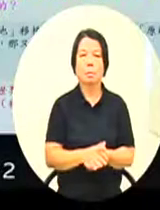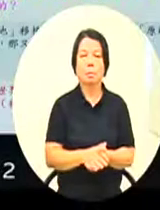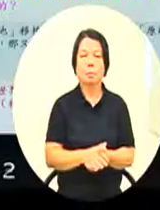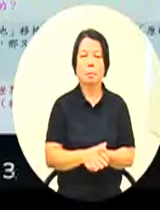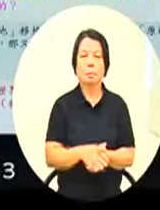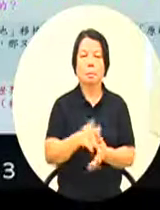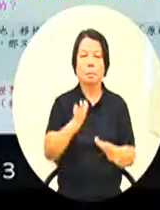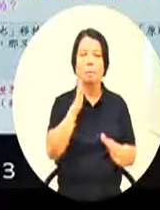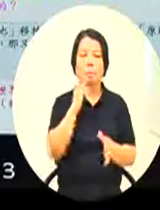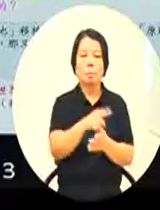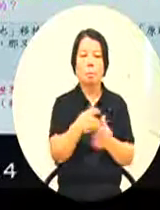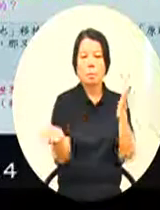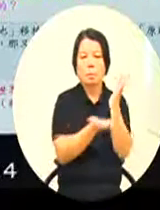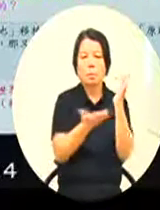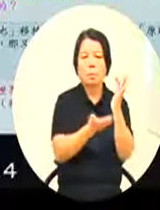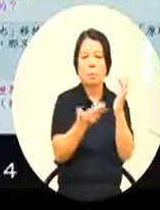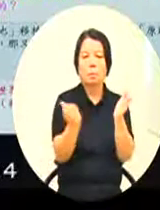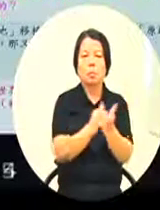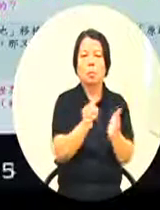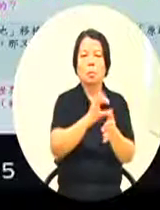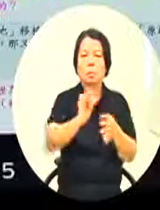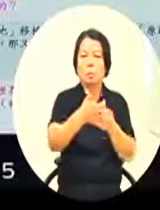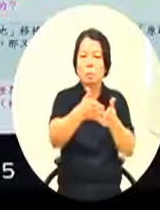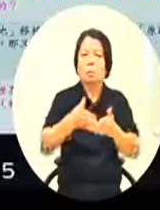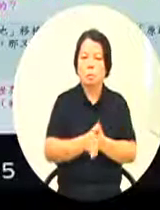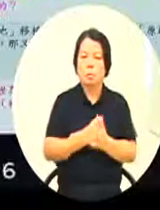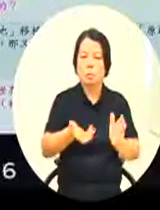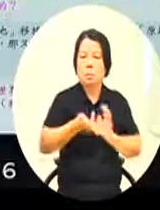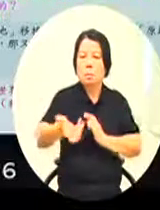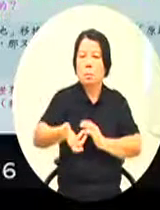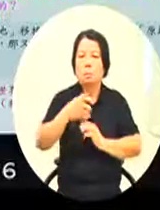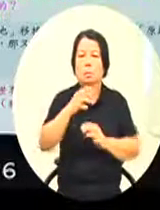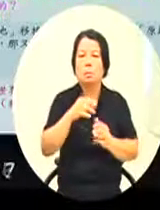既然是林砍伐，那干嘛还要砍呢？又干嘛要移呢？